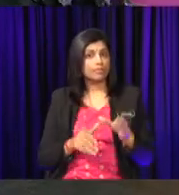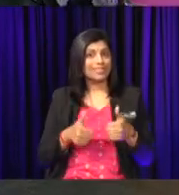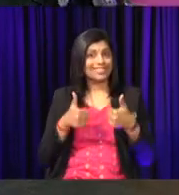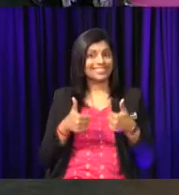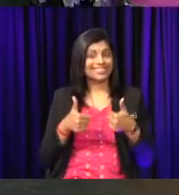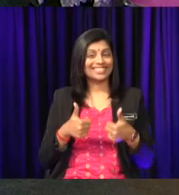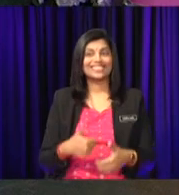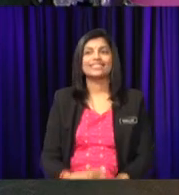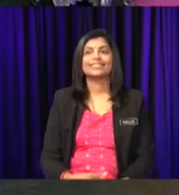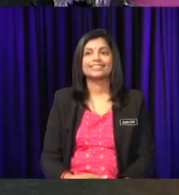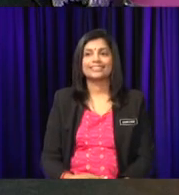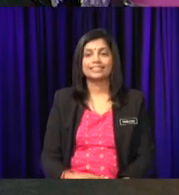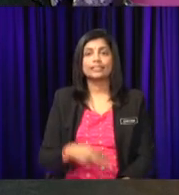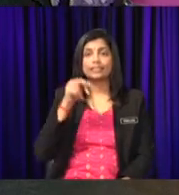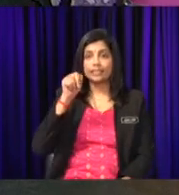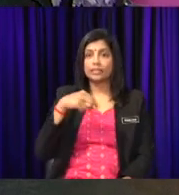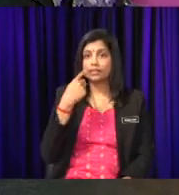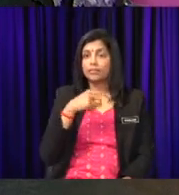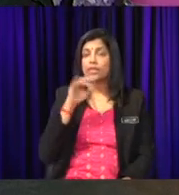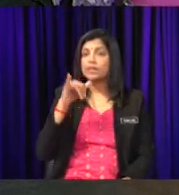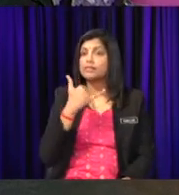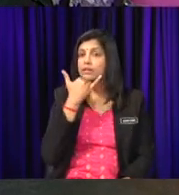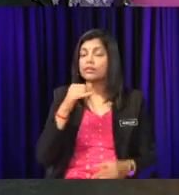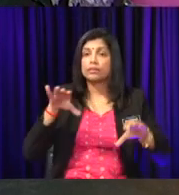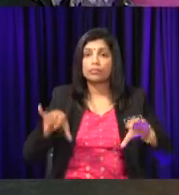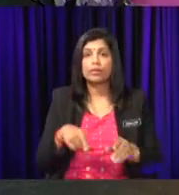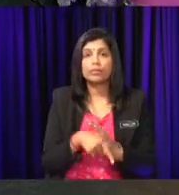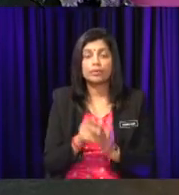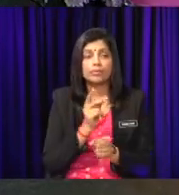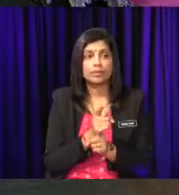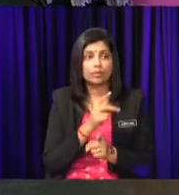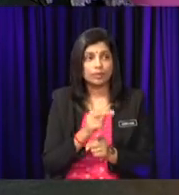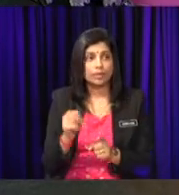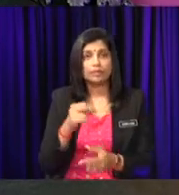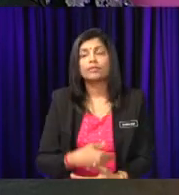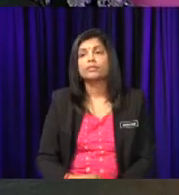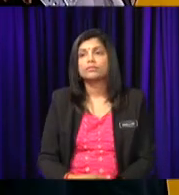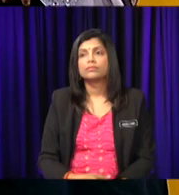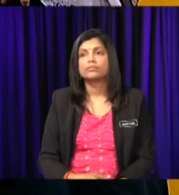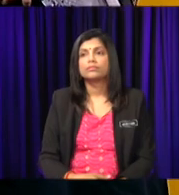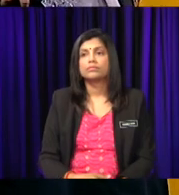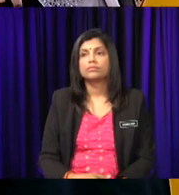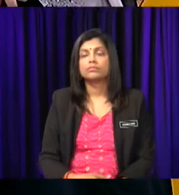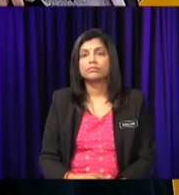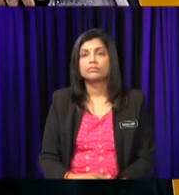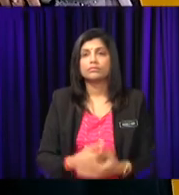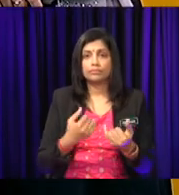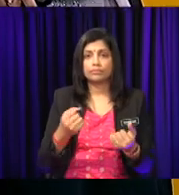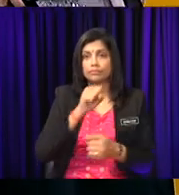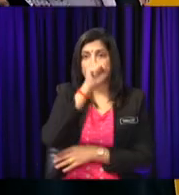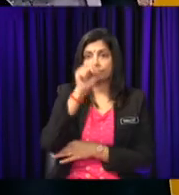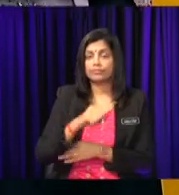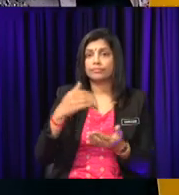nanti boleh buat pembetulan ya untuk lebih Baiklah oke sekarang nih kita nak teruskan dengan soal lain yang berikutnya